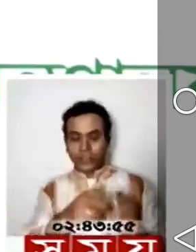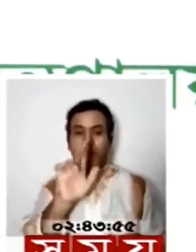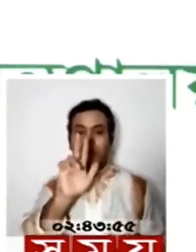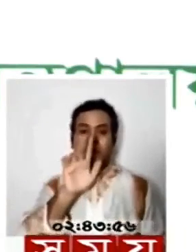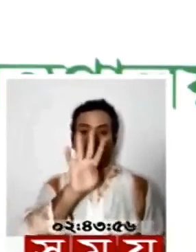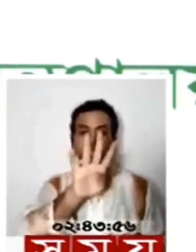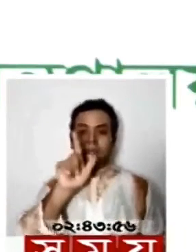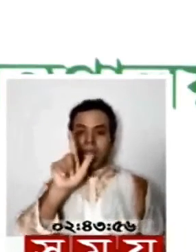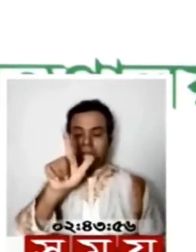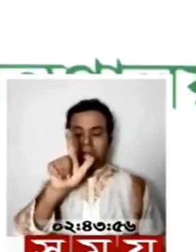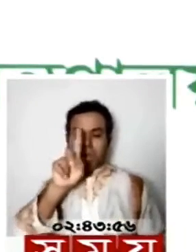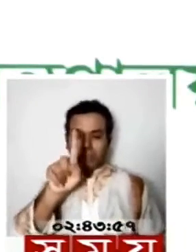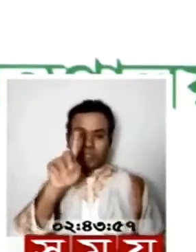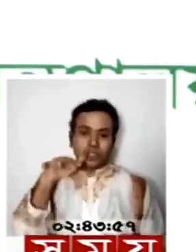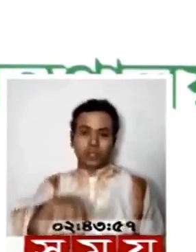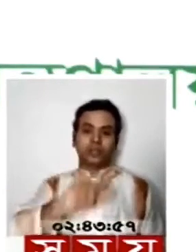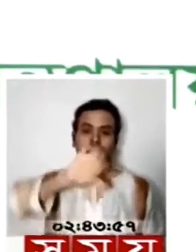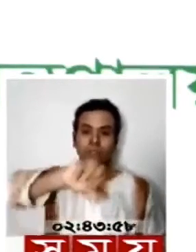1,03,981 জন, এ পর্যন্ত